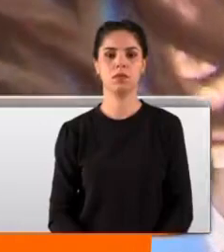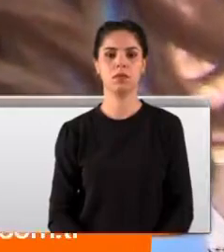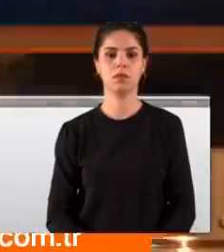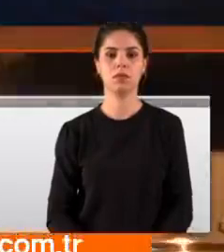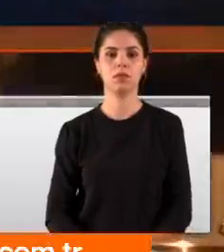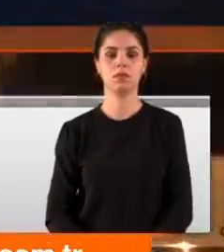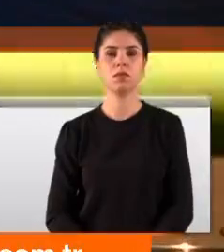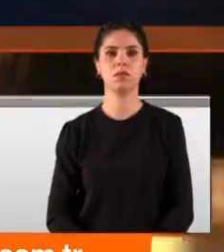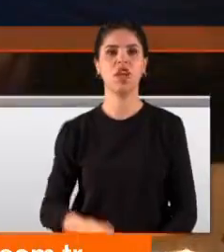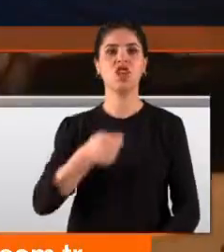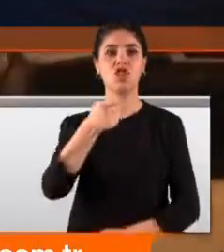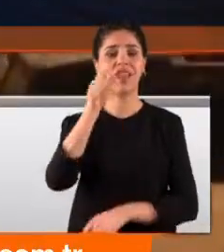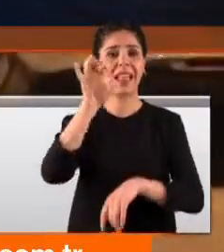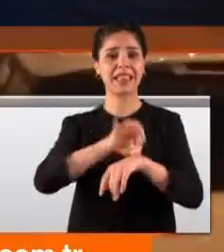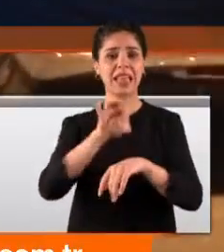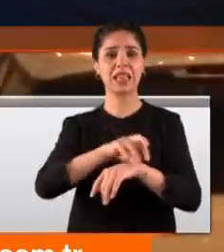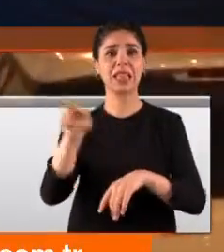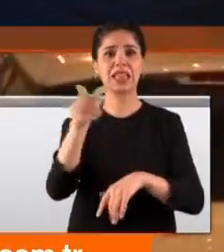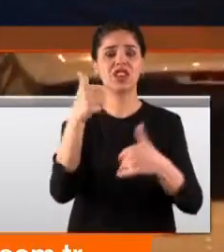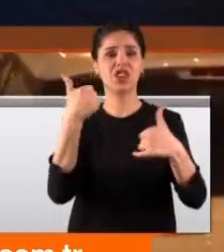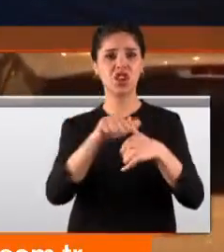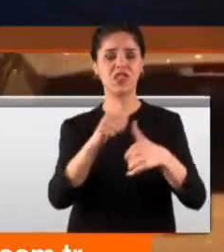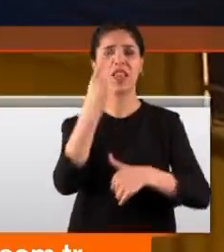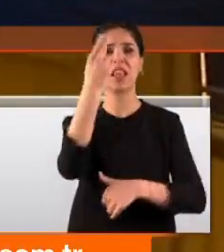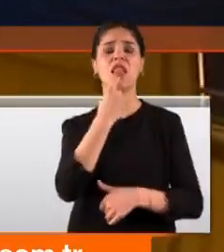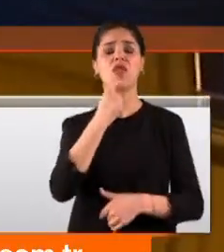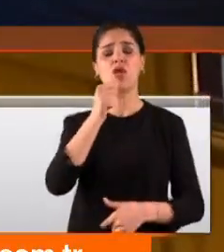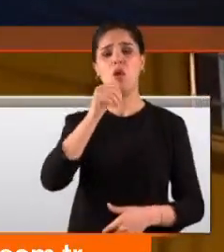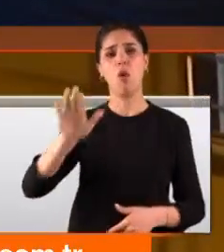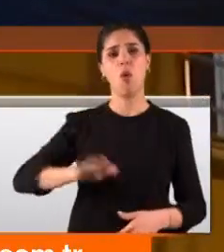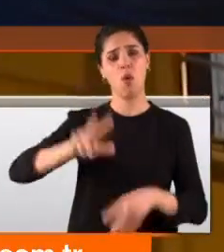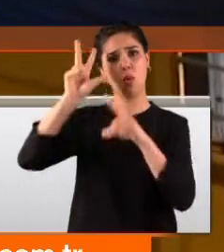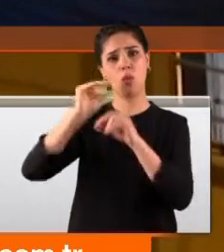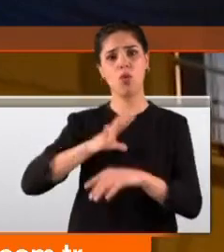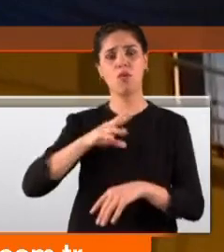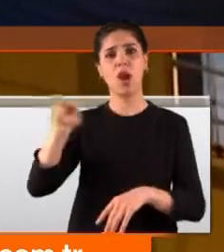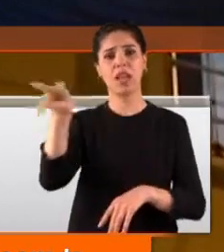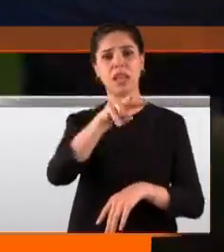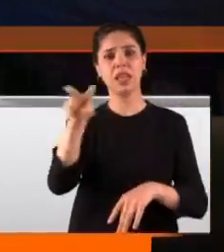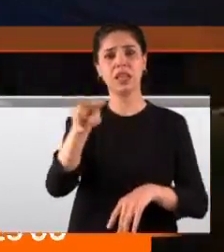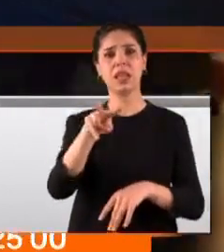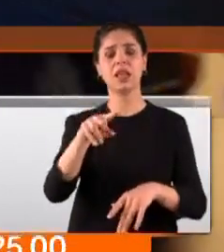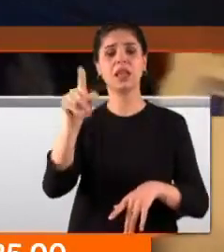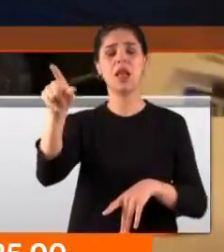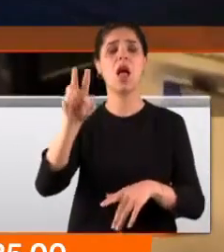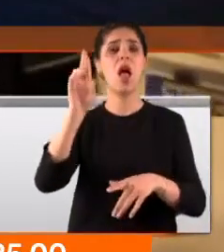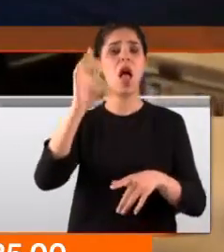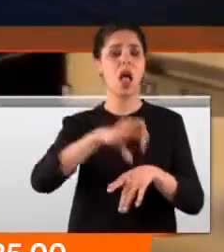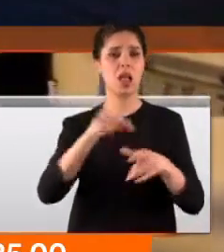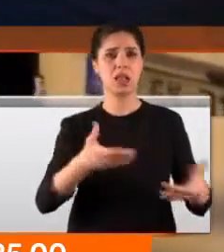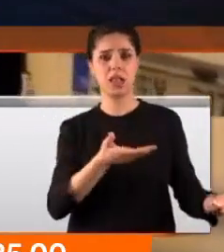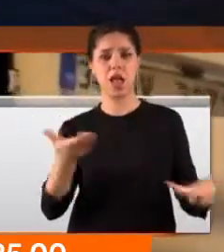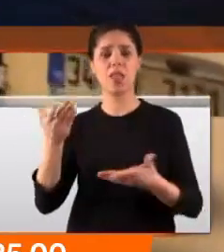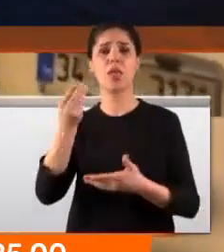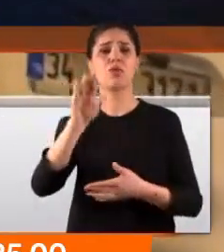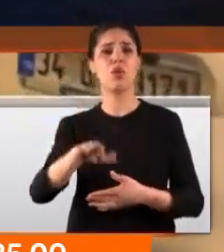falan aldı. Cinayet anında çiftin 7 yaşındaki oğulları da evde uykudaydı. Çiftin cansız bedenleri adli tıpa götürülürken o